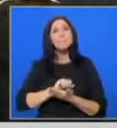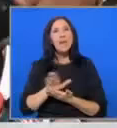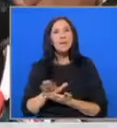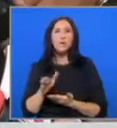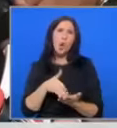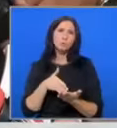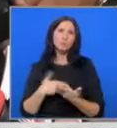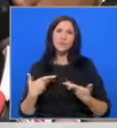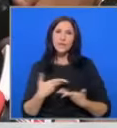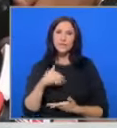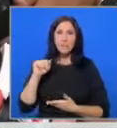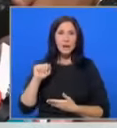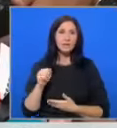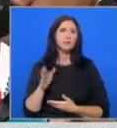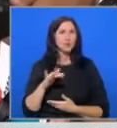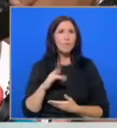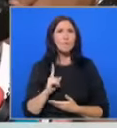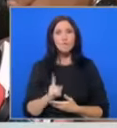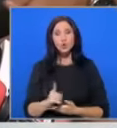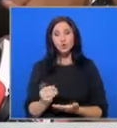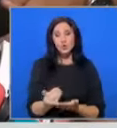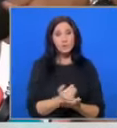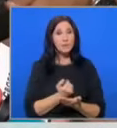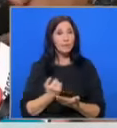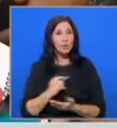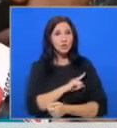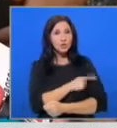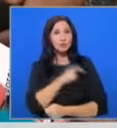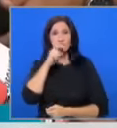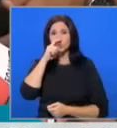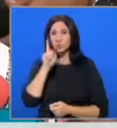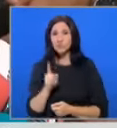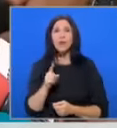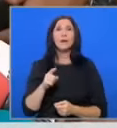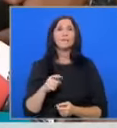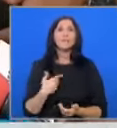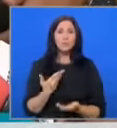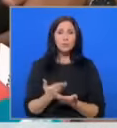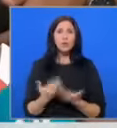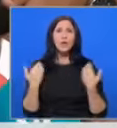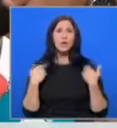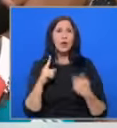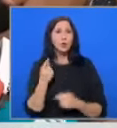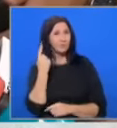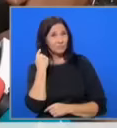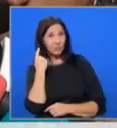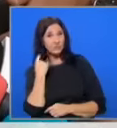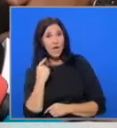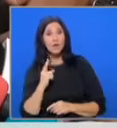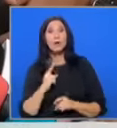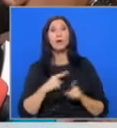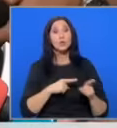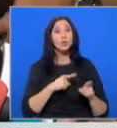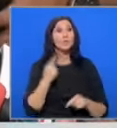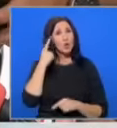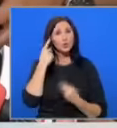партията. Щом можеш да събереш сила и самочувствие да излъчиш кандидат, който до вчера те е критикувал, това означава, че